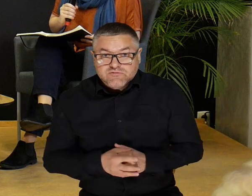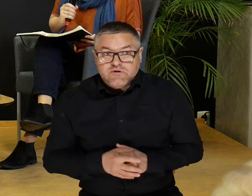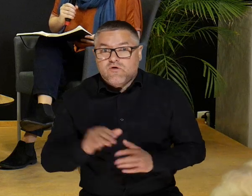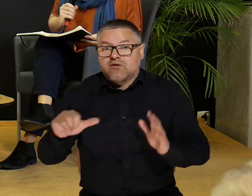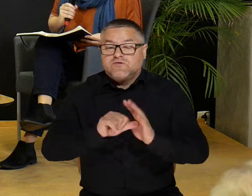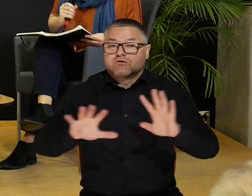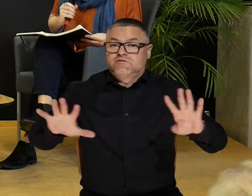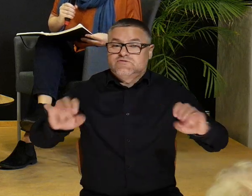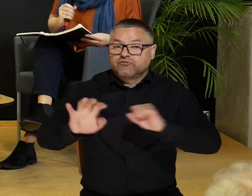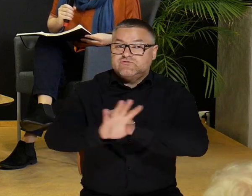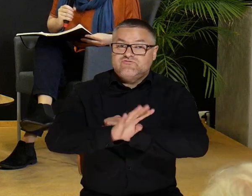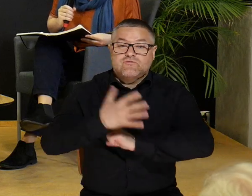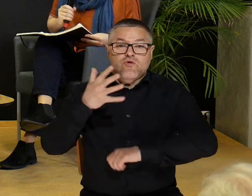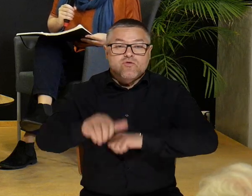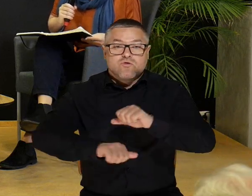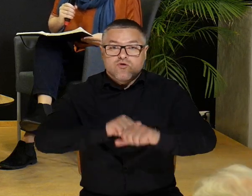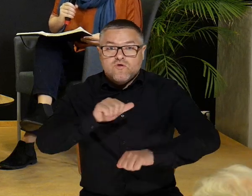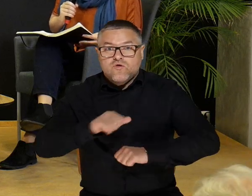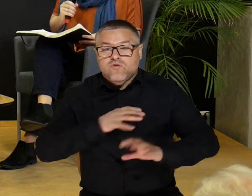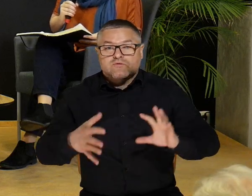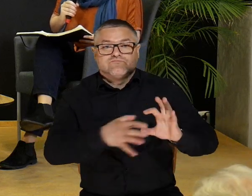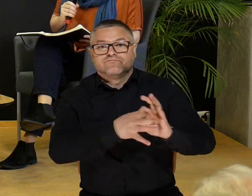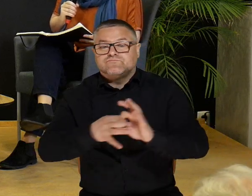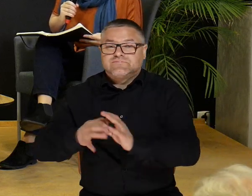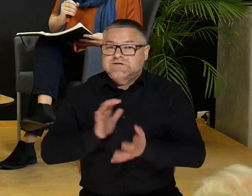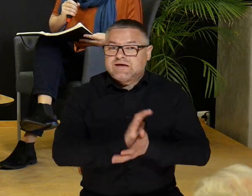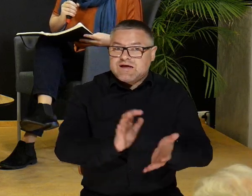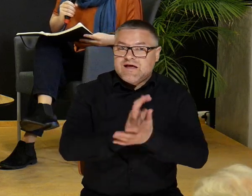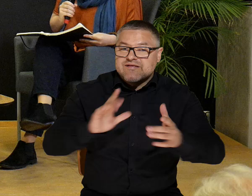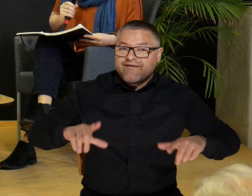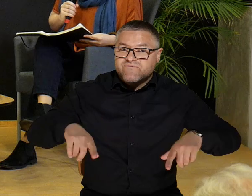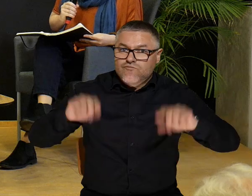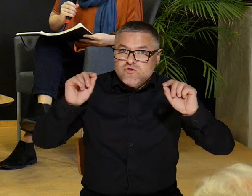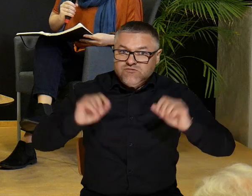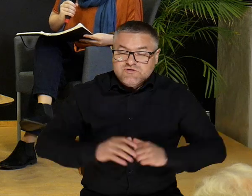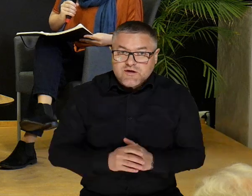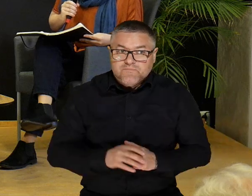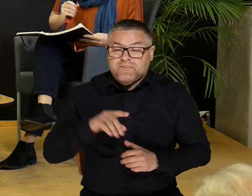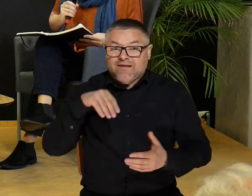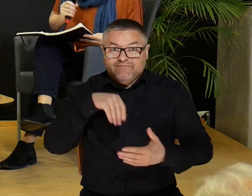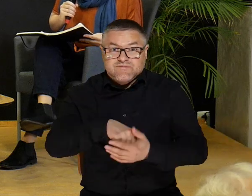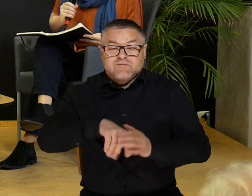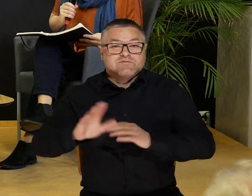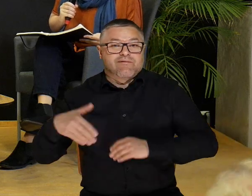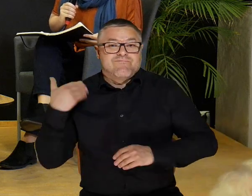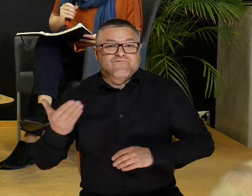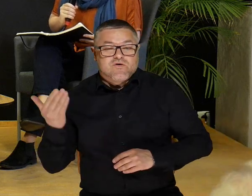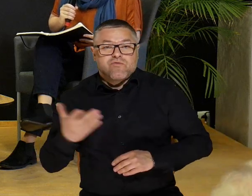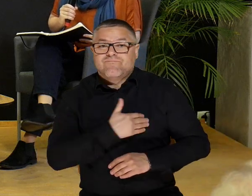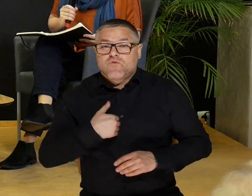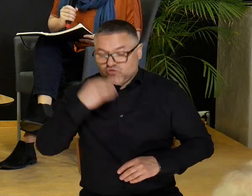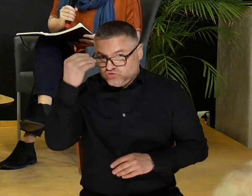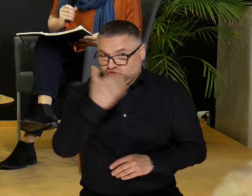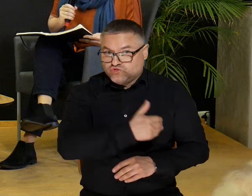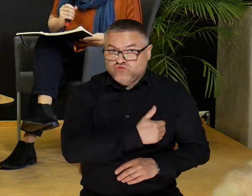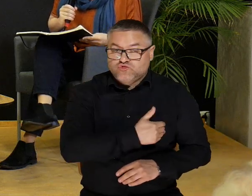od 1995 roku związaną z Gazetą Wyborczą. Jest również wykładowczynią w Polskiej